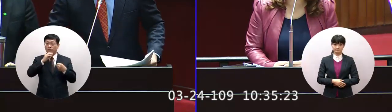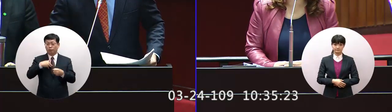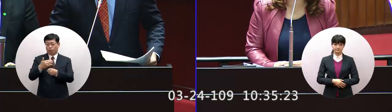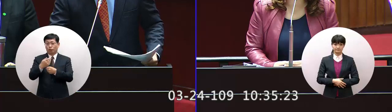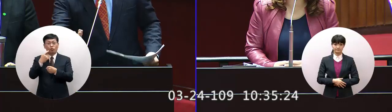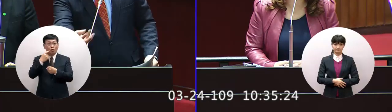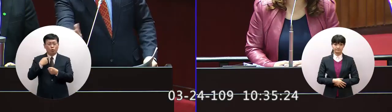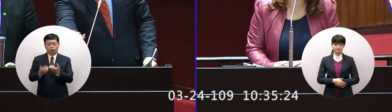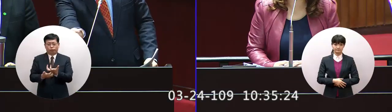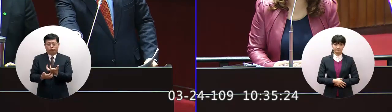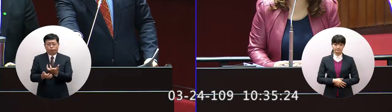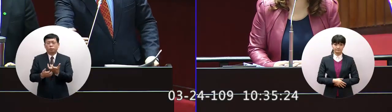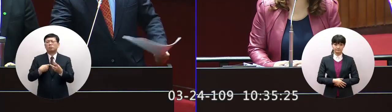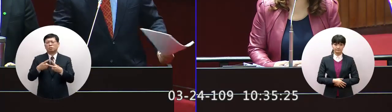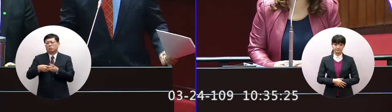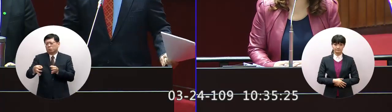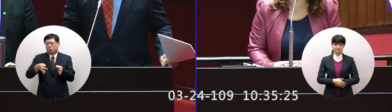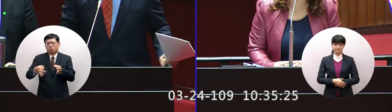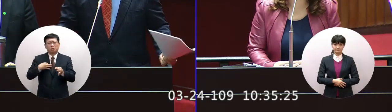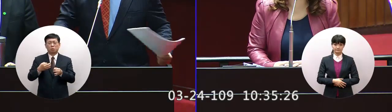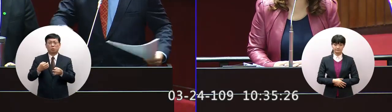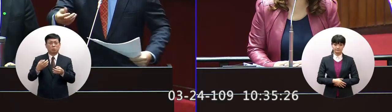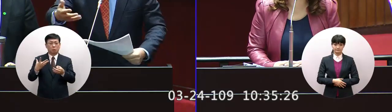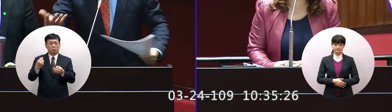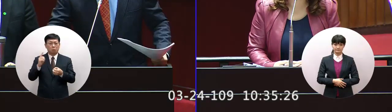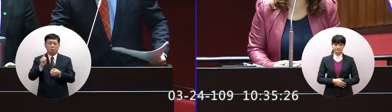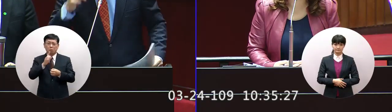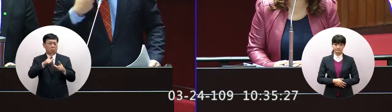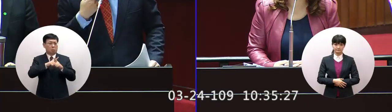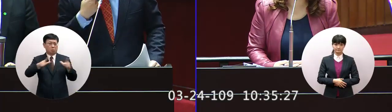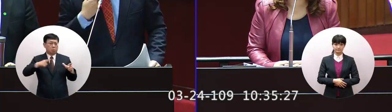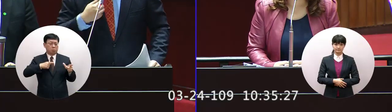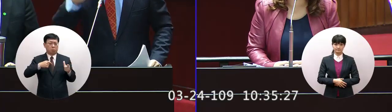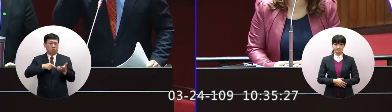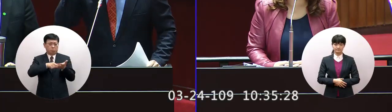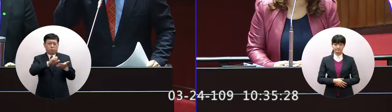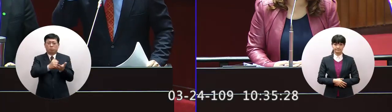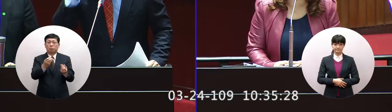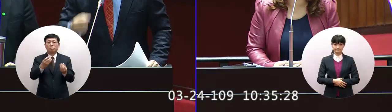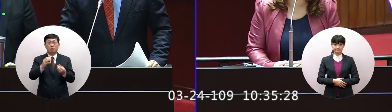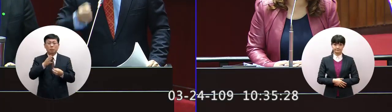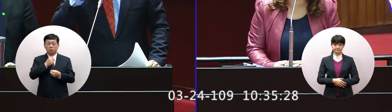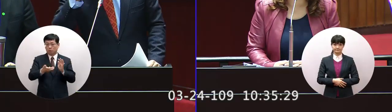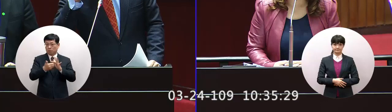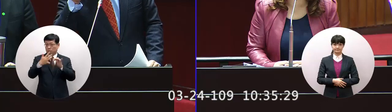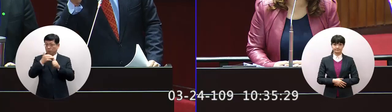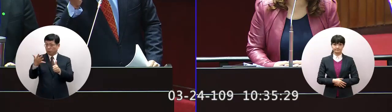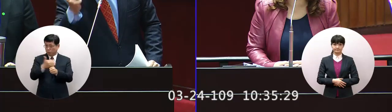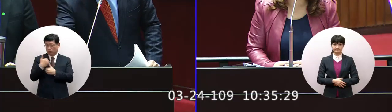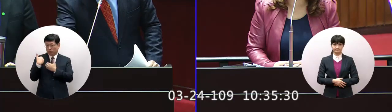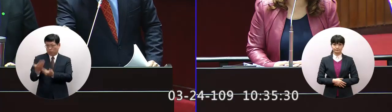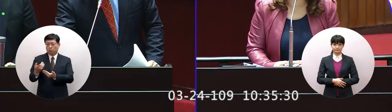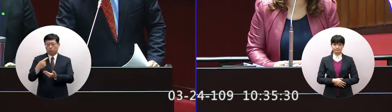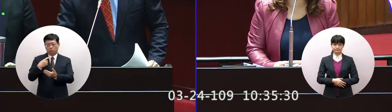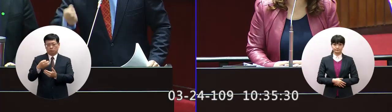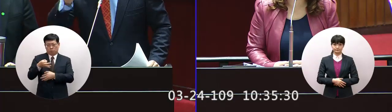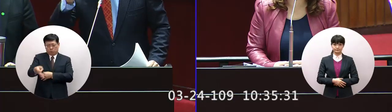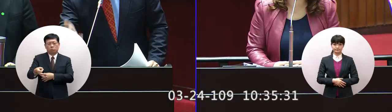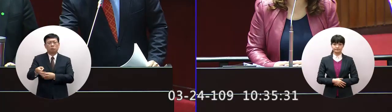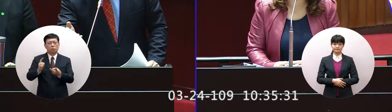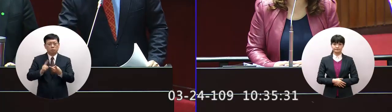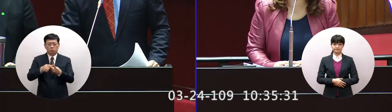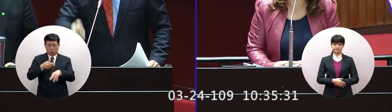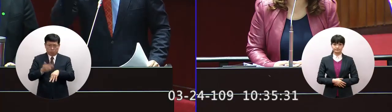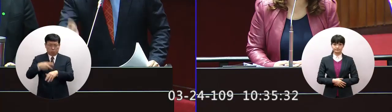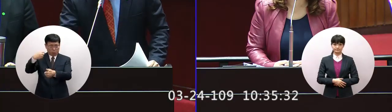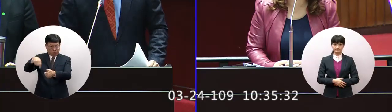啊，小生意啊， 是， 你看就是一个小小商号，伊嘛无去上面大店去，但是我们移民署就提供他很资金，提供